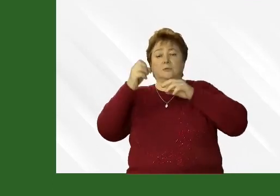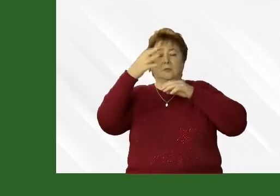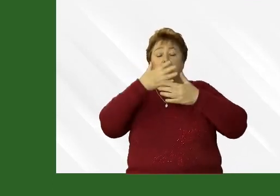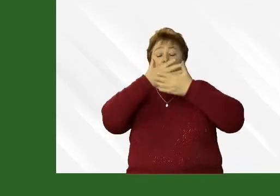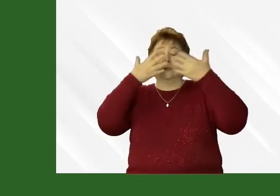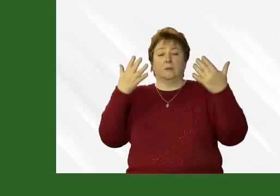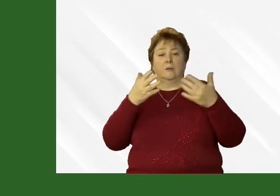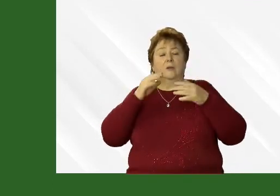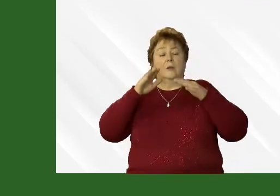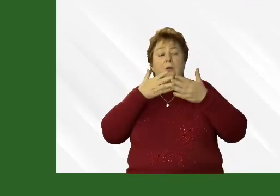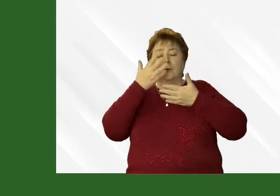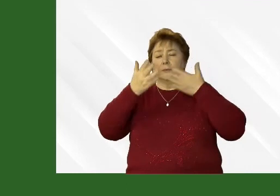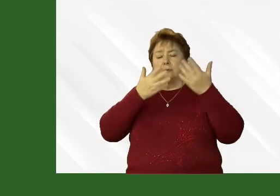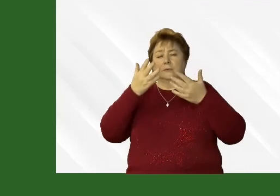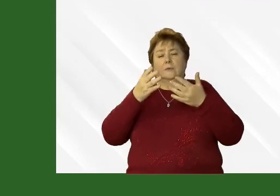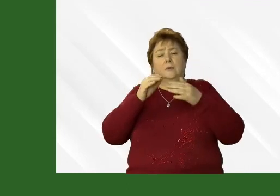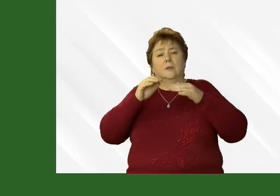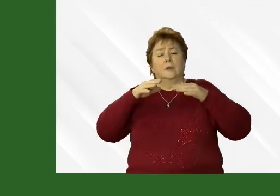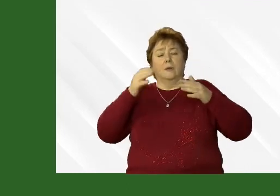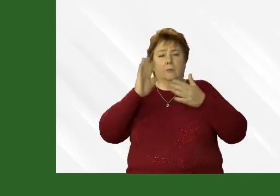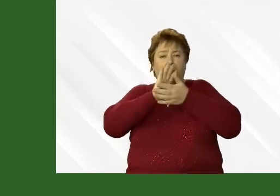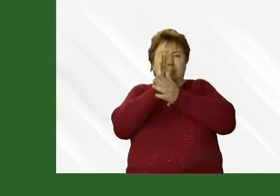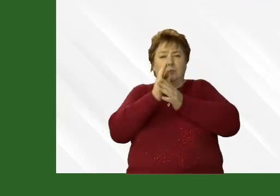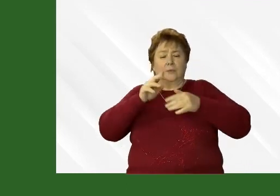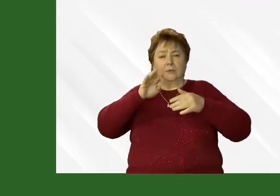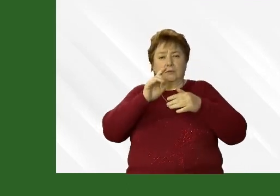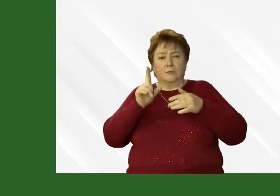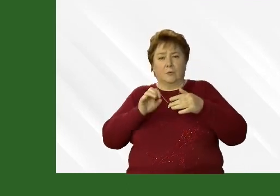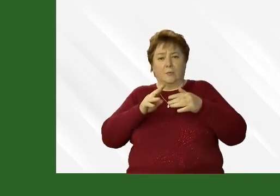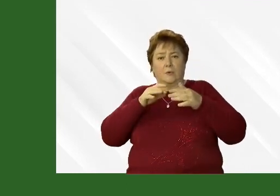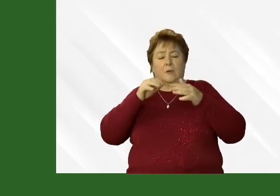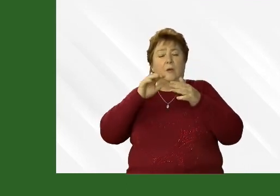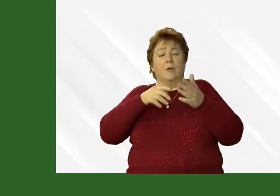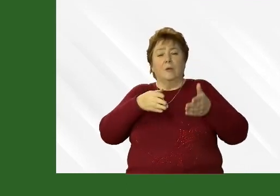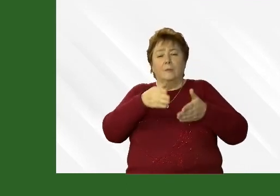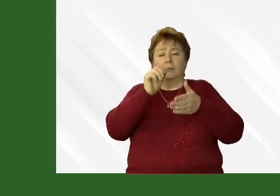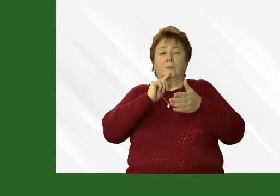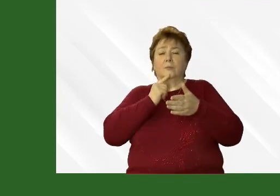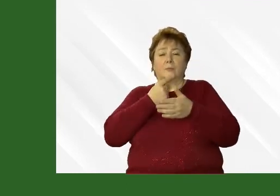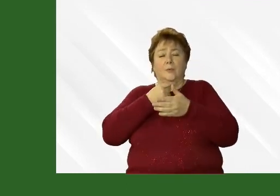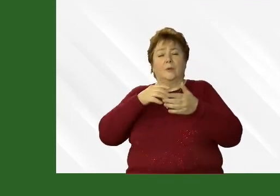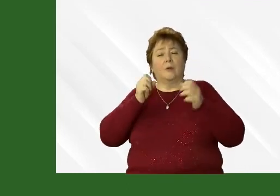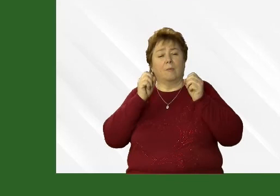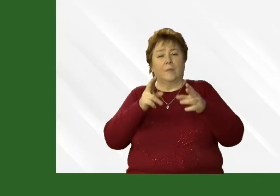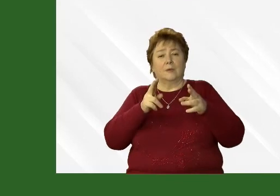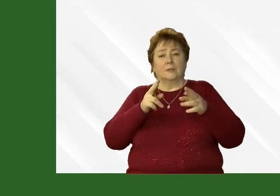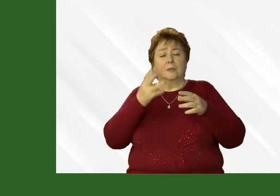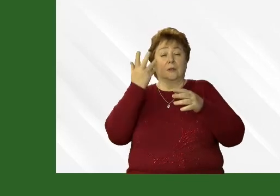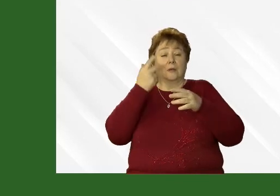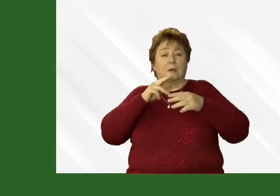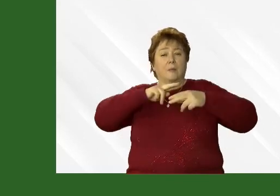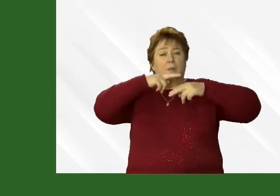горят. Задутые густой поземкой, в горах тут труден и опасен путь.